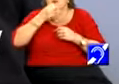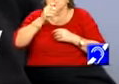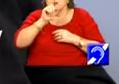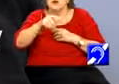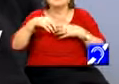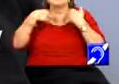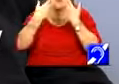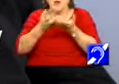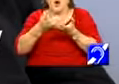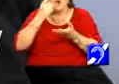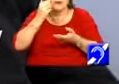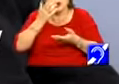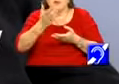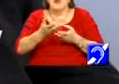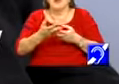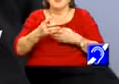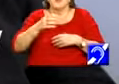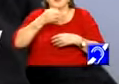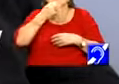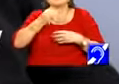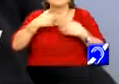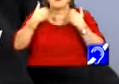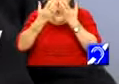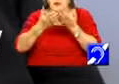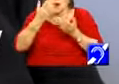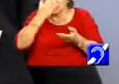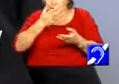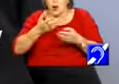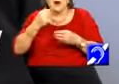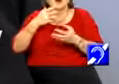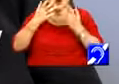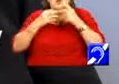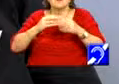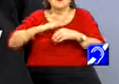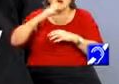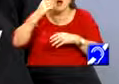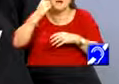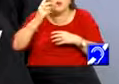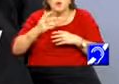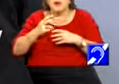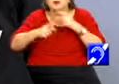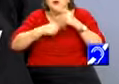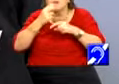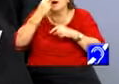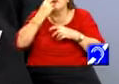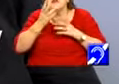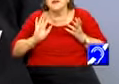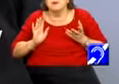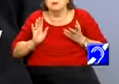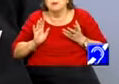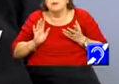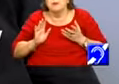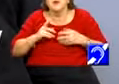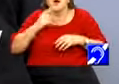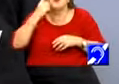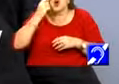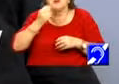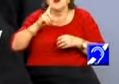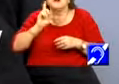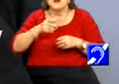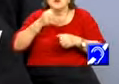asigurat, ce s-a zis că va fi dat la școli va fi dat și după asta vom vedea că testele să se